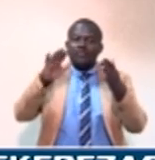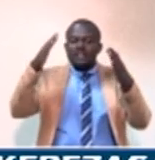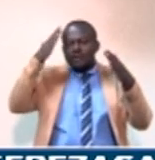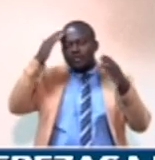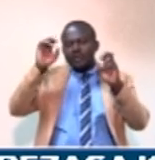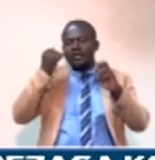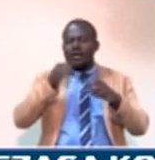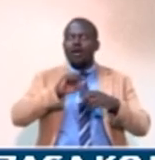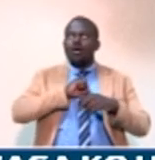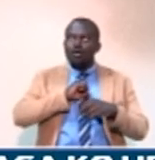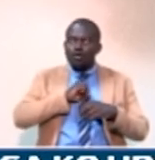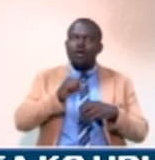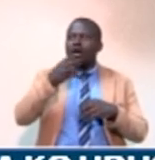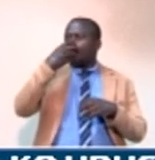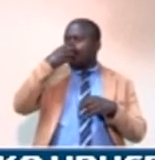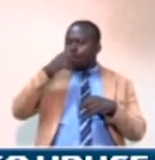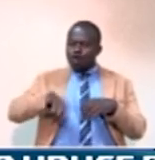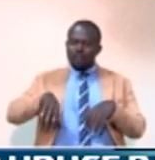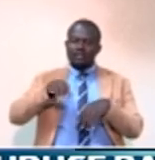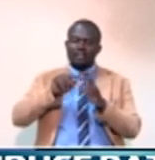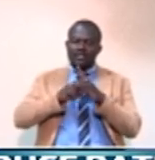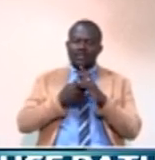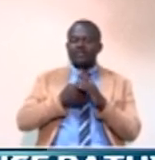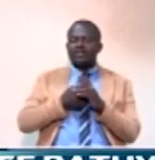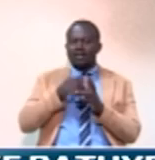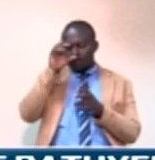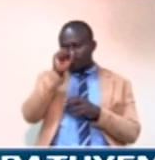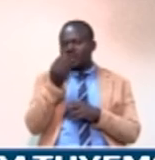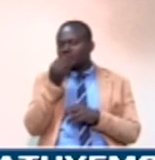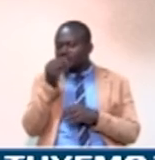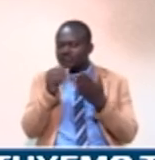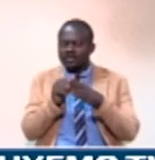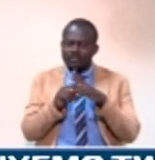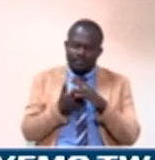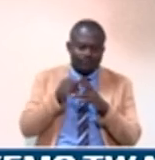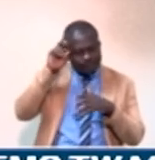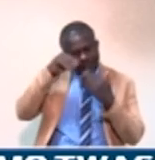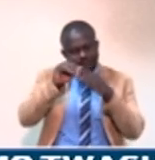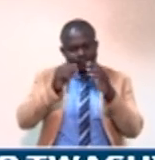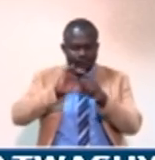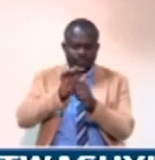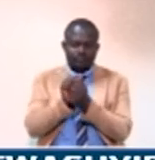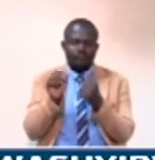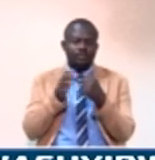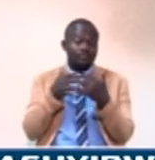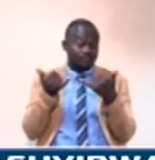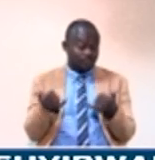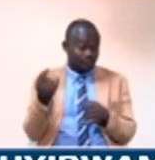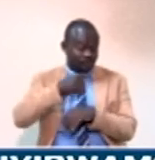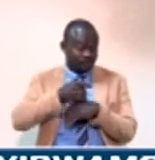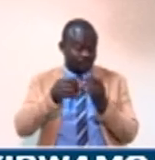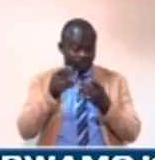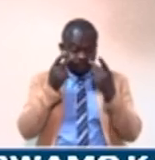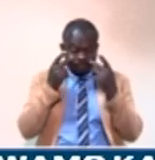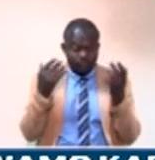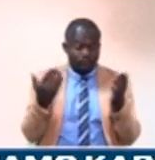ni inkorora, ningira umuriro, ntangira kubura icyanga, ndahita ntangira gutekereza ko ari COVID-19. Uyu munsi abarwayi muri kubona